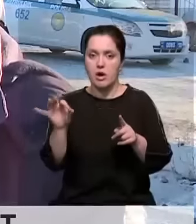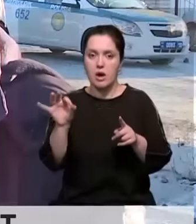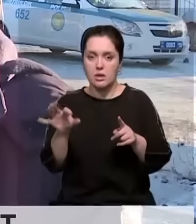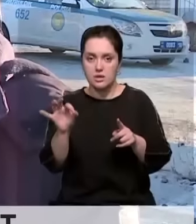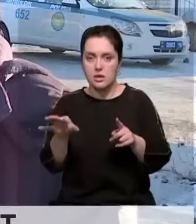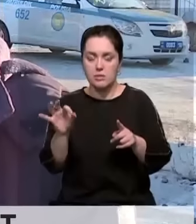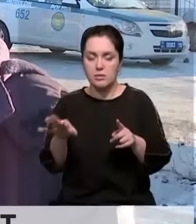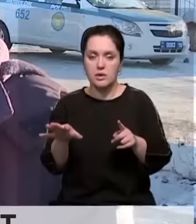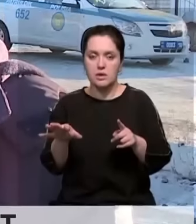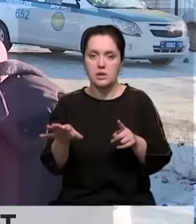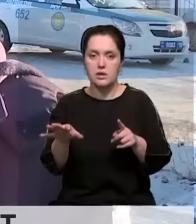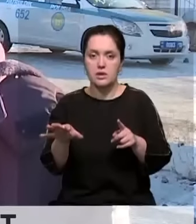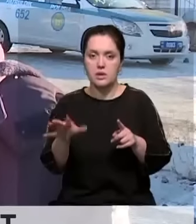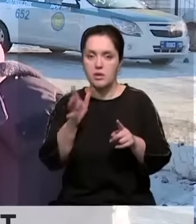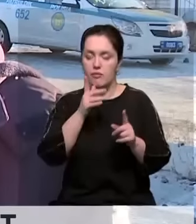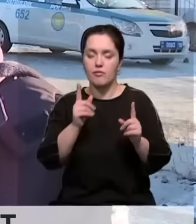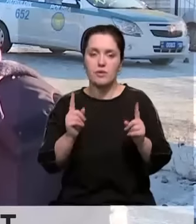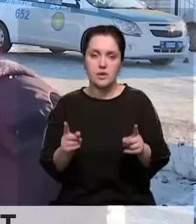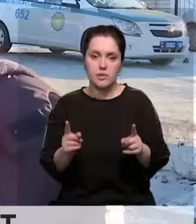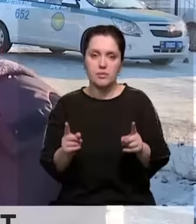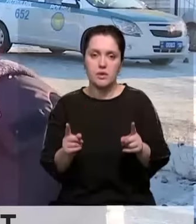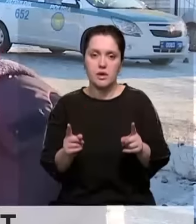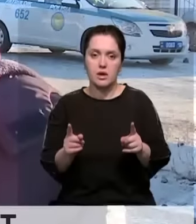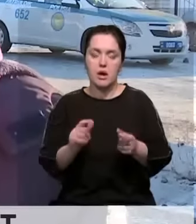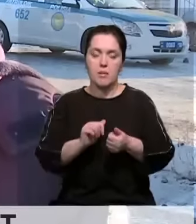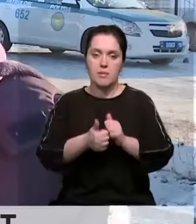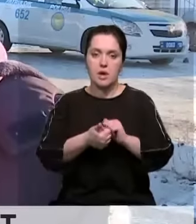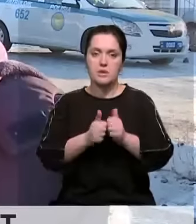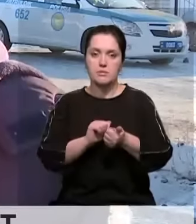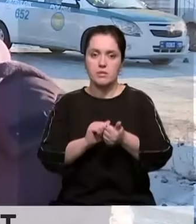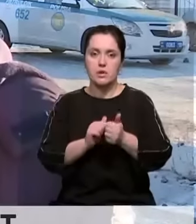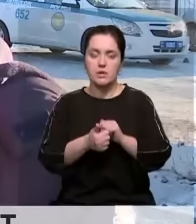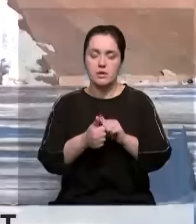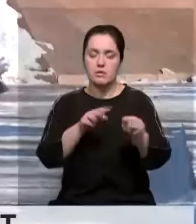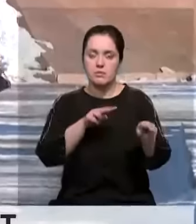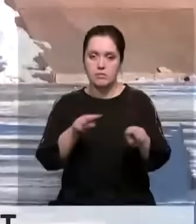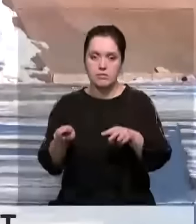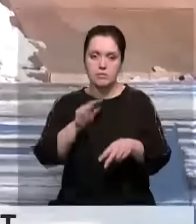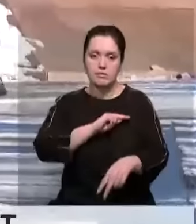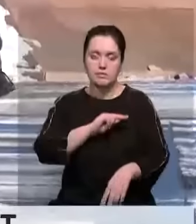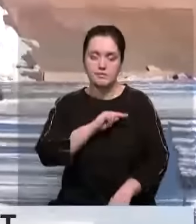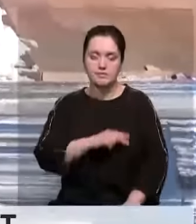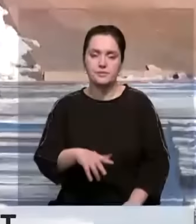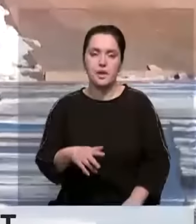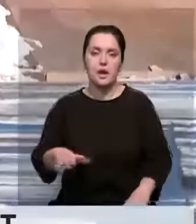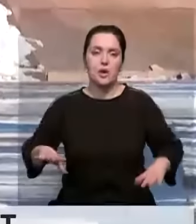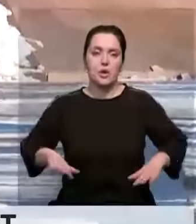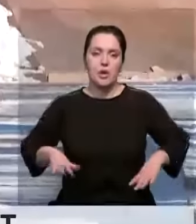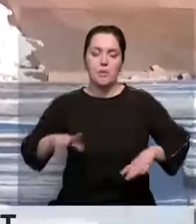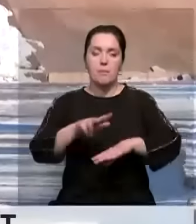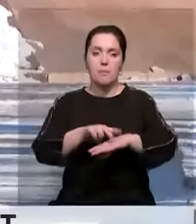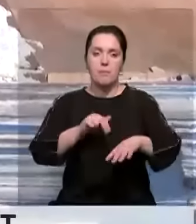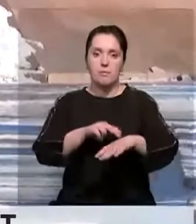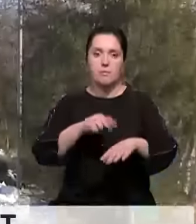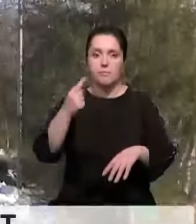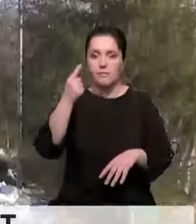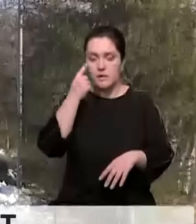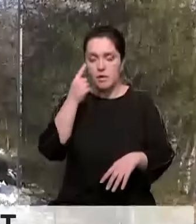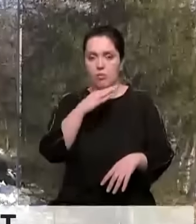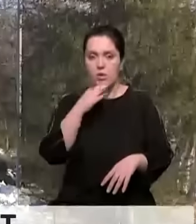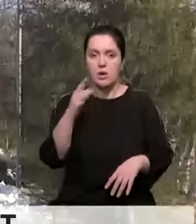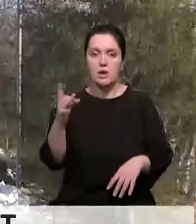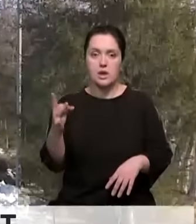октябрь. В этот период времени посменно заступают на патрулирование. Конную полицию жители города замечали не раз.